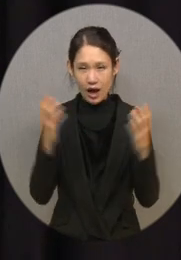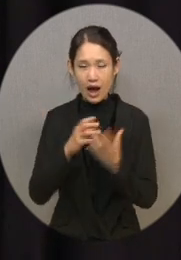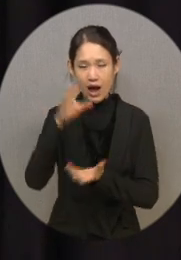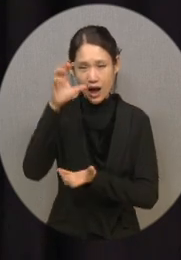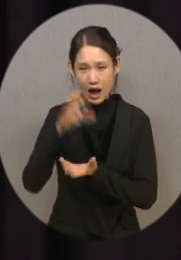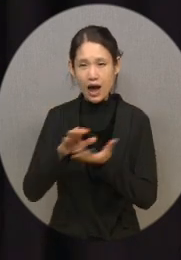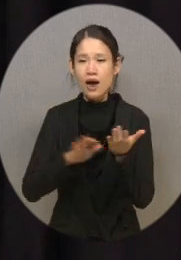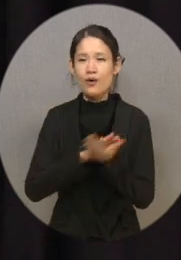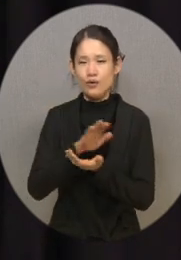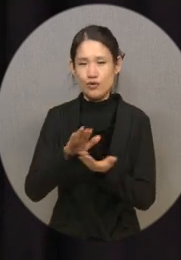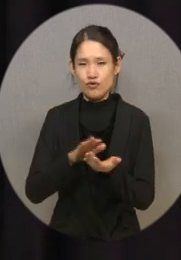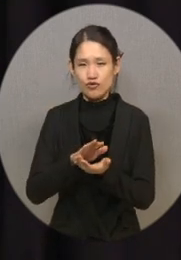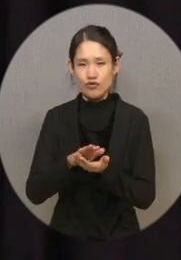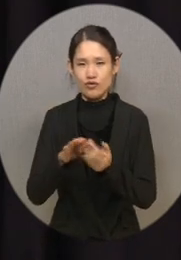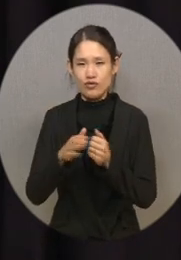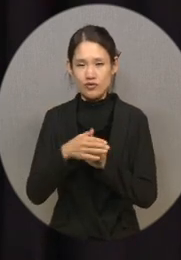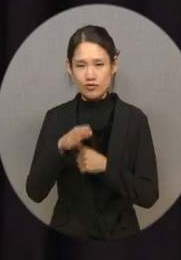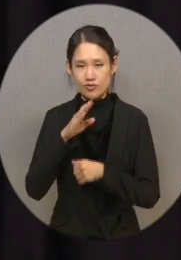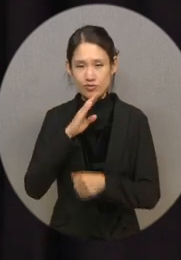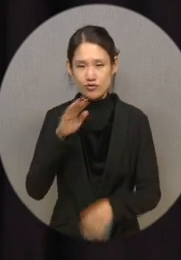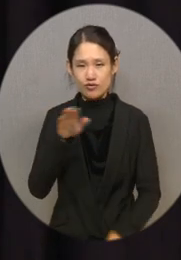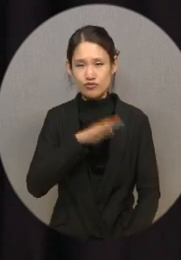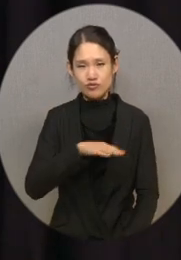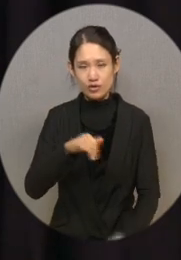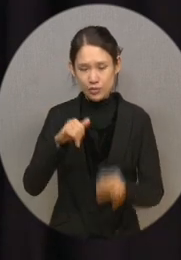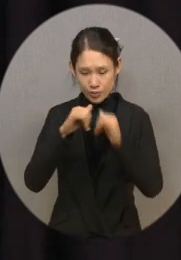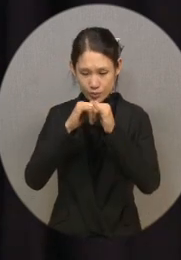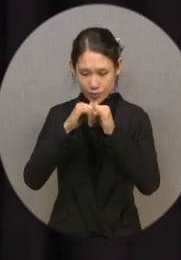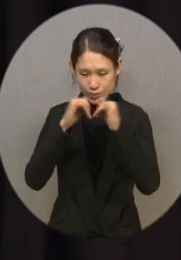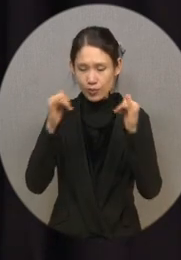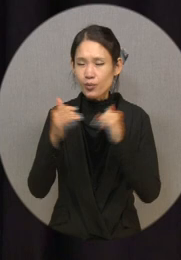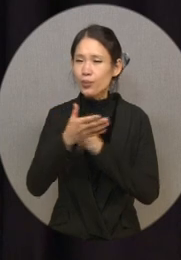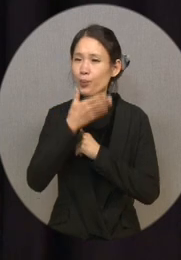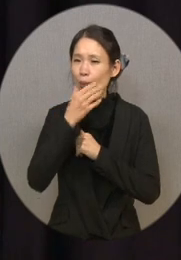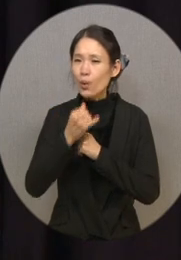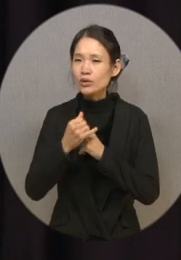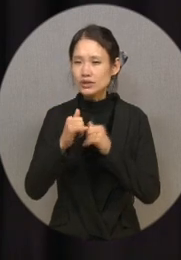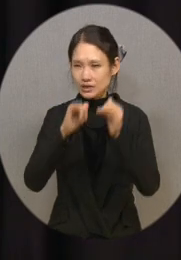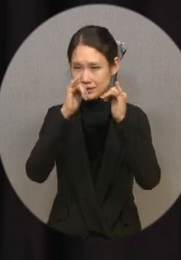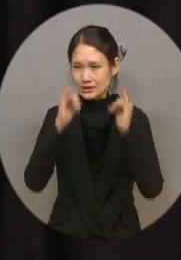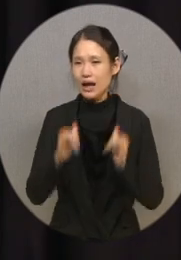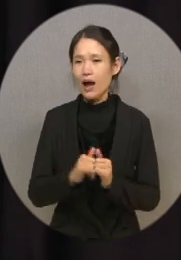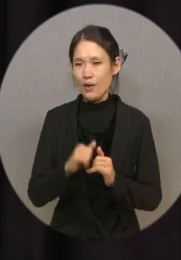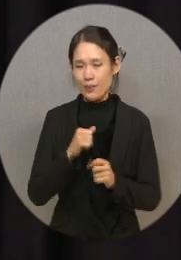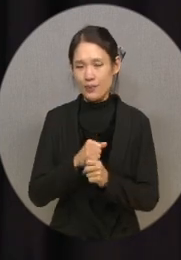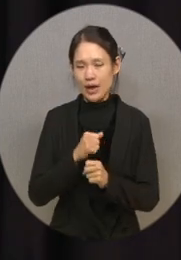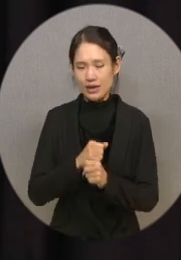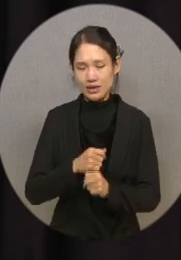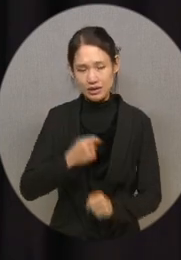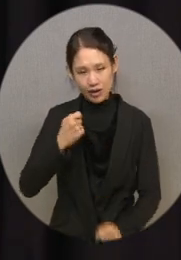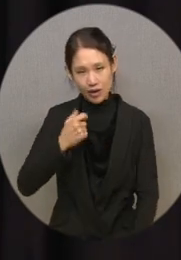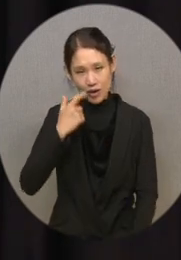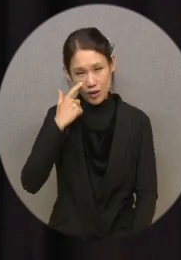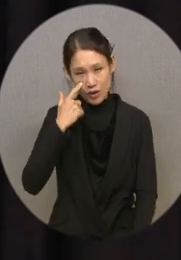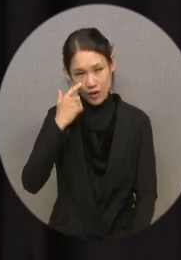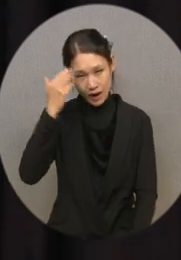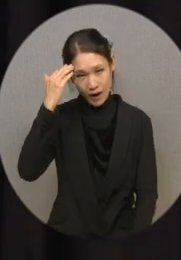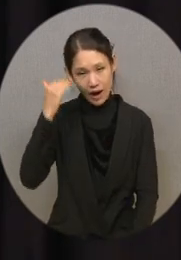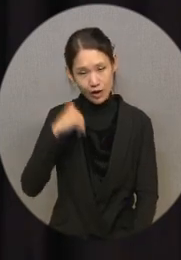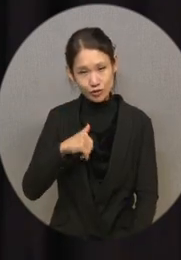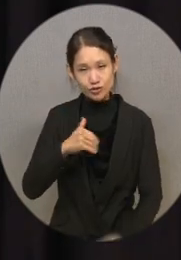어울려서 정말 우리가 복지 사회를 만들자 이제 이런 쪽으로 국내 및 국외